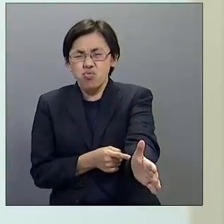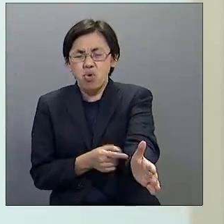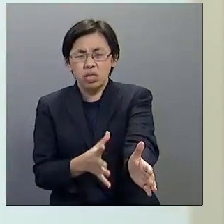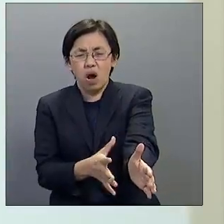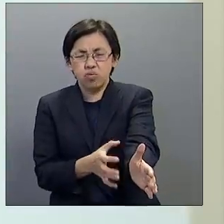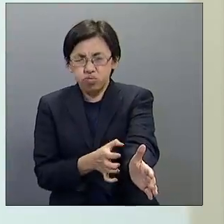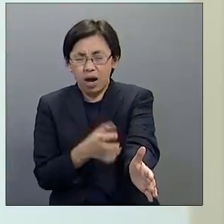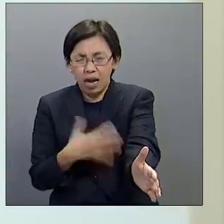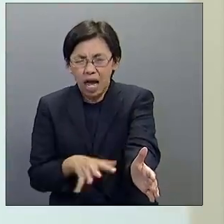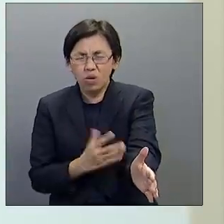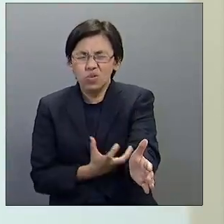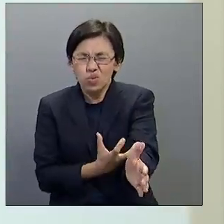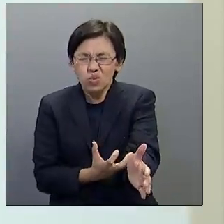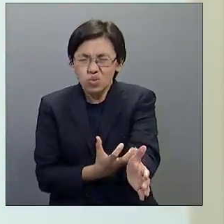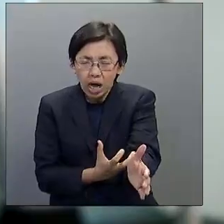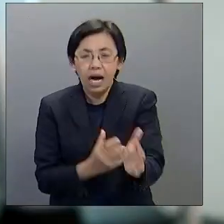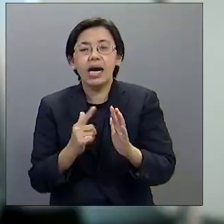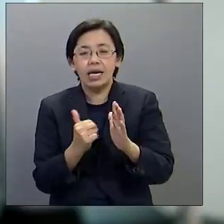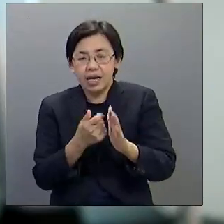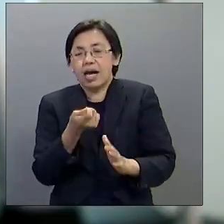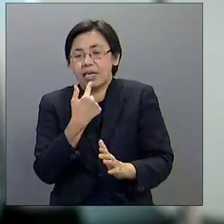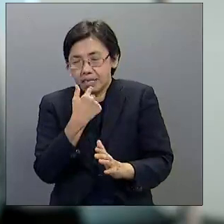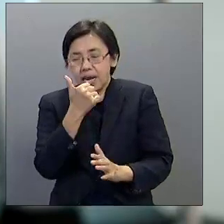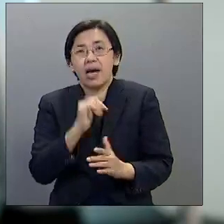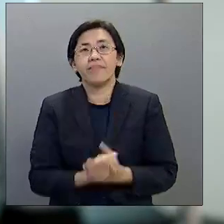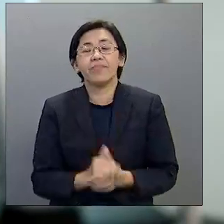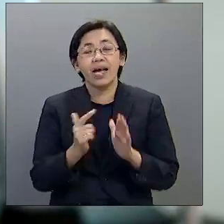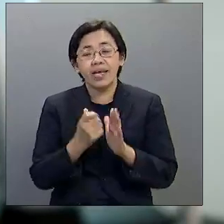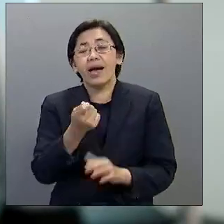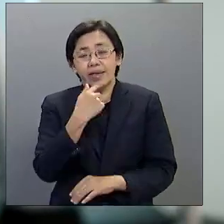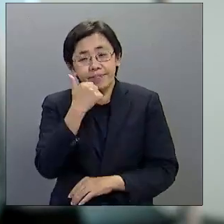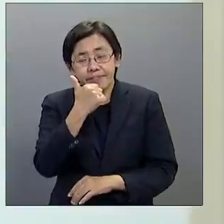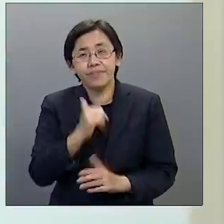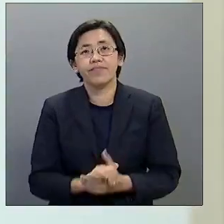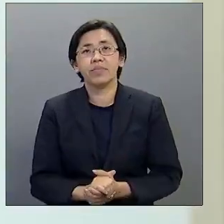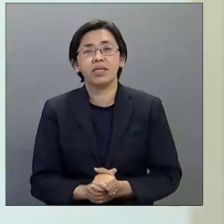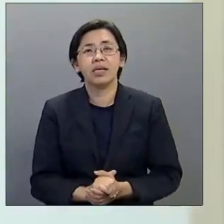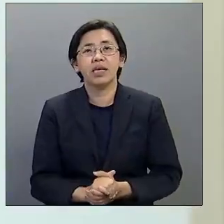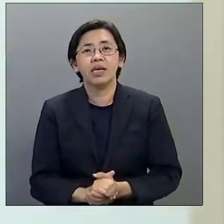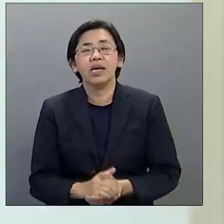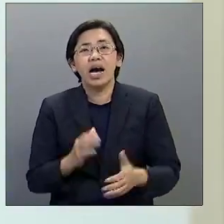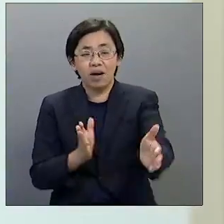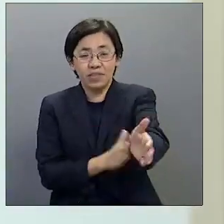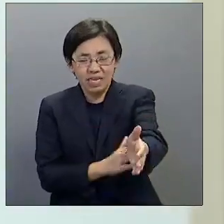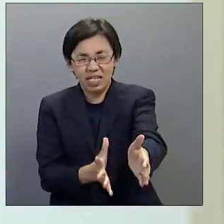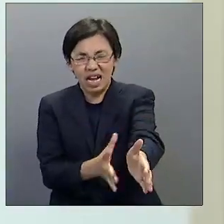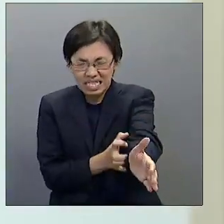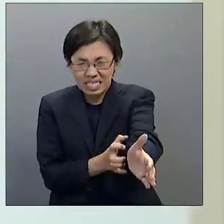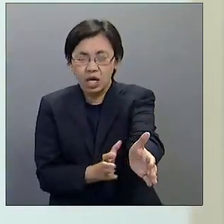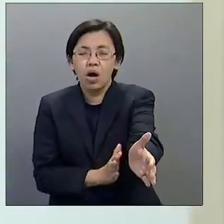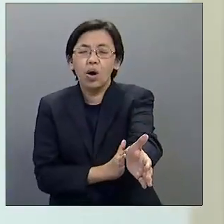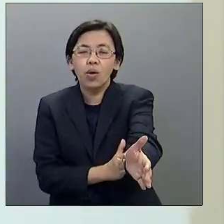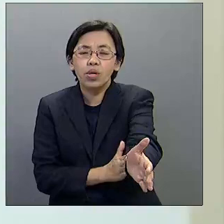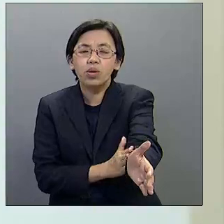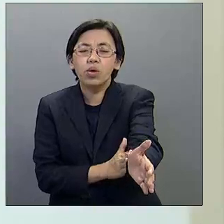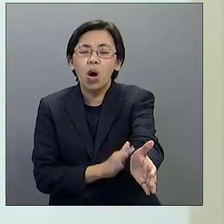อย่างเงี้ยแล้วถ้ามันปวดเยอะอาจจะทานยาแก้ปวดได้นะคะ ยาแก้ปวดสามารถทานได ้ใช่ใช่หรือเอามือเราเนี่ยแหละค่ะกดคลายไปเลยเบา